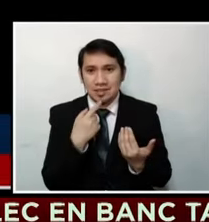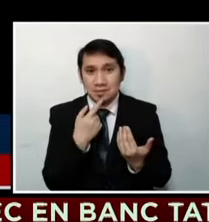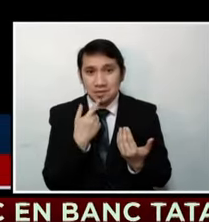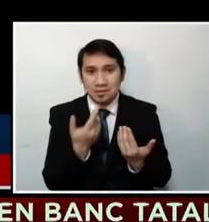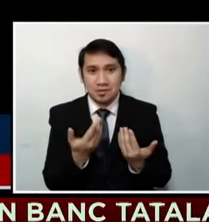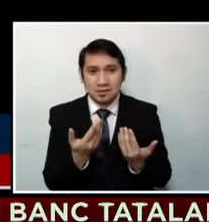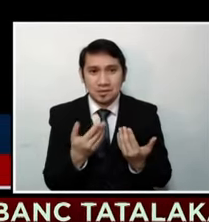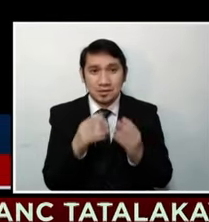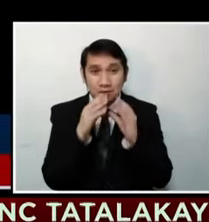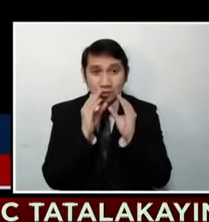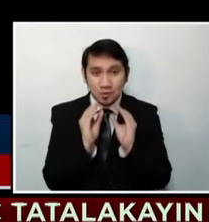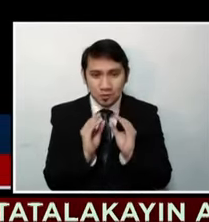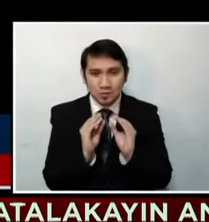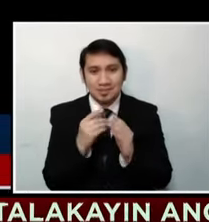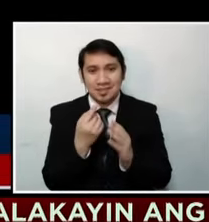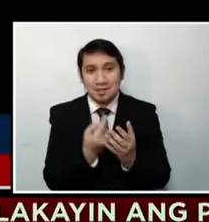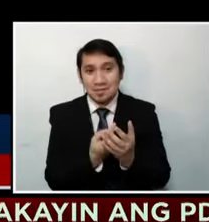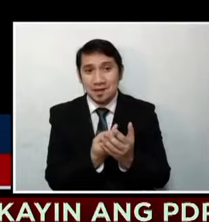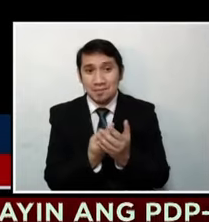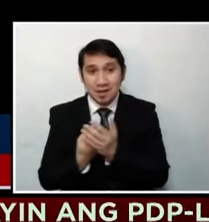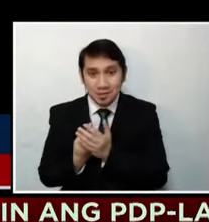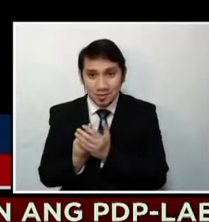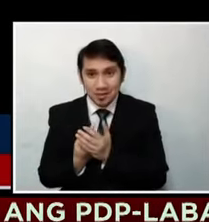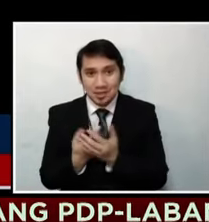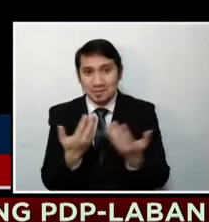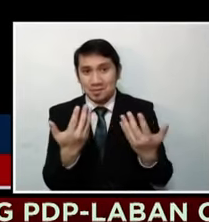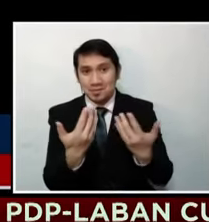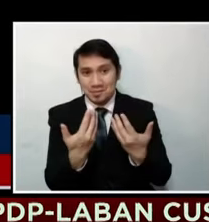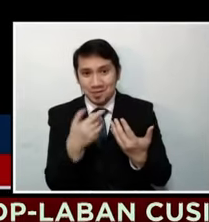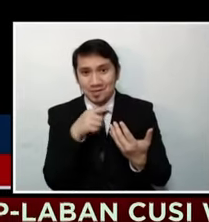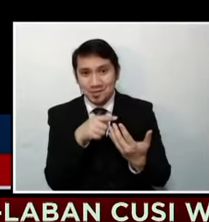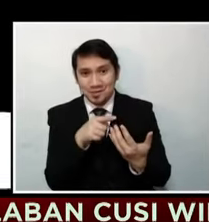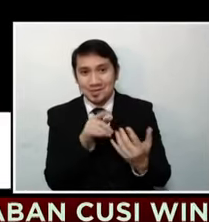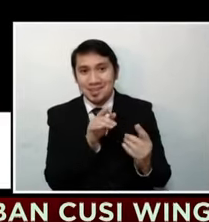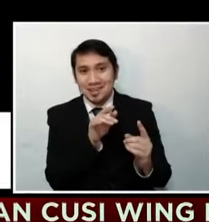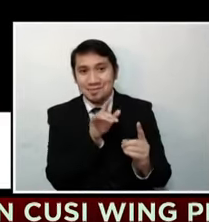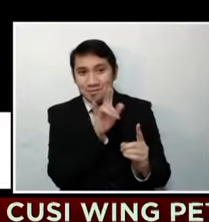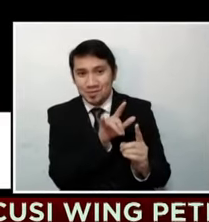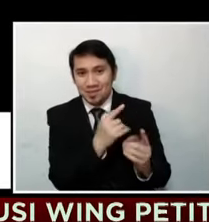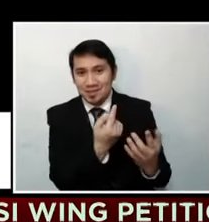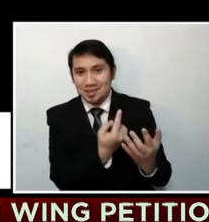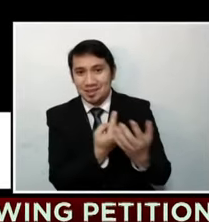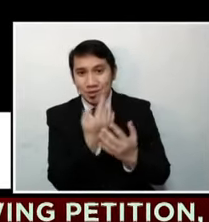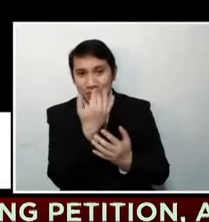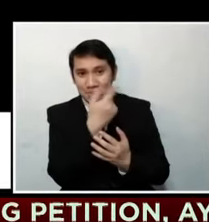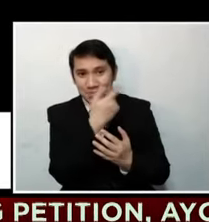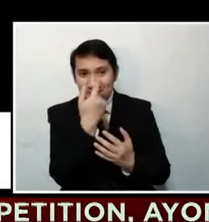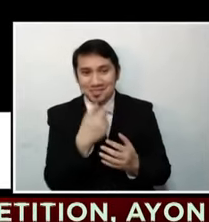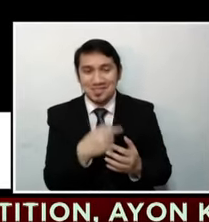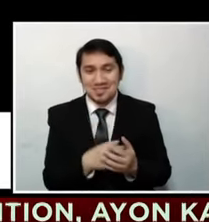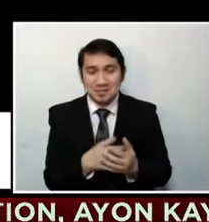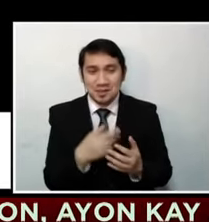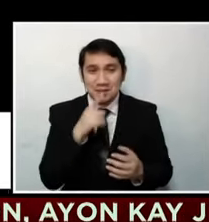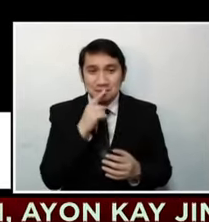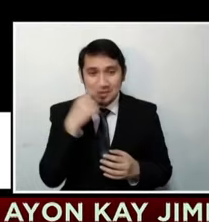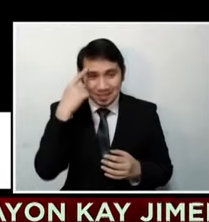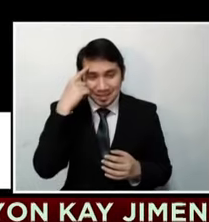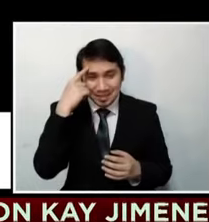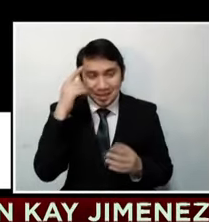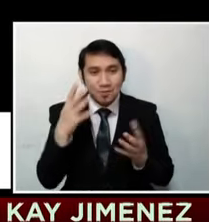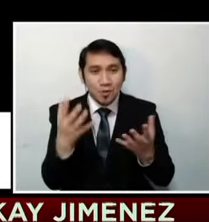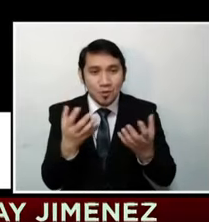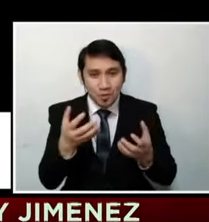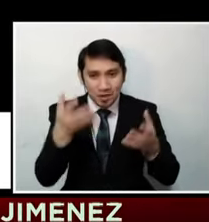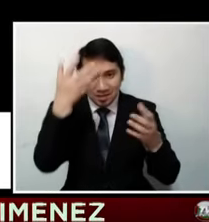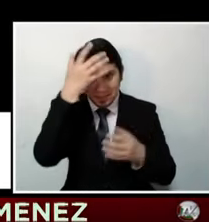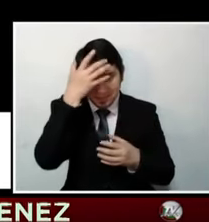ma-isolate ng ilang buwan, mas nakakalungkot pa lang na maiwan ka ng taong minamahal mo dahil sa pangarap nitong corona. Coronavirus at corona sa panimpalak ay ilan lamang